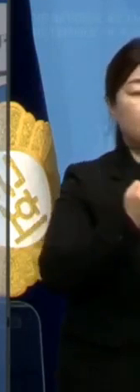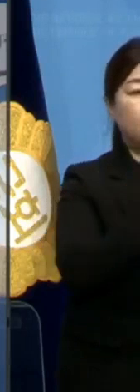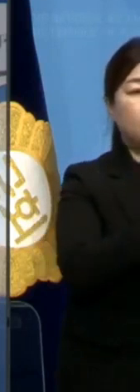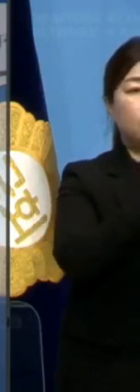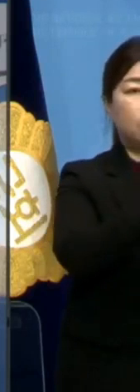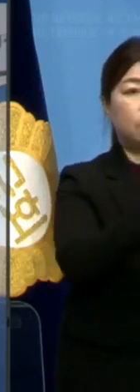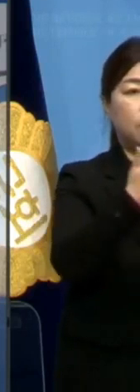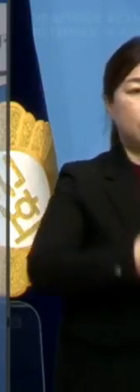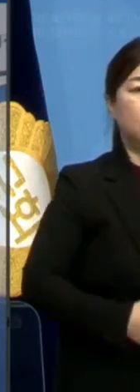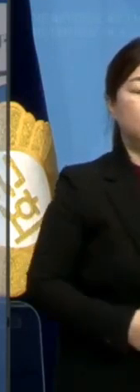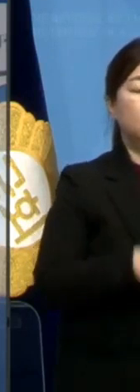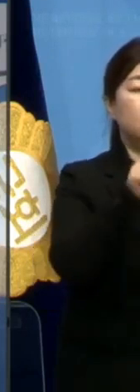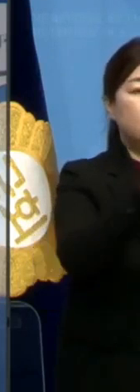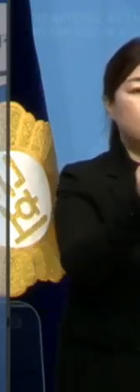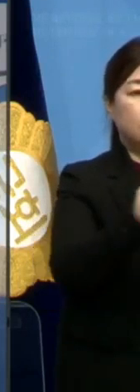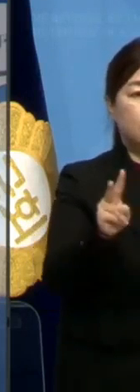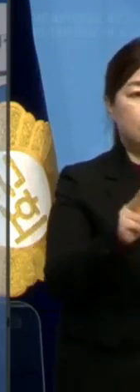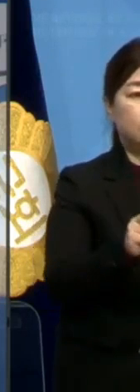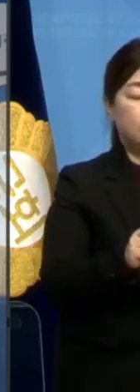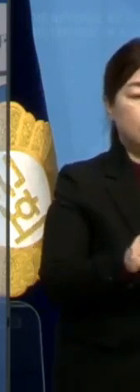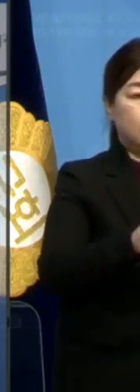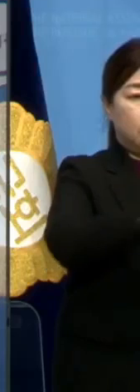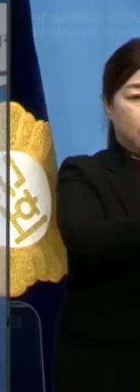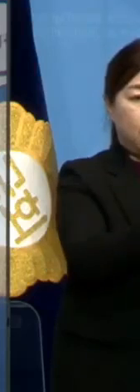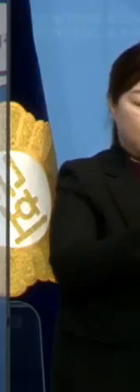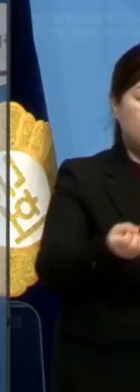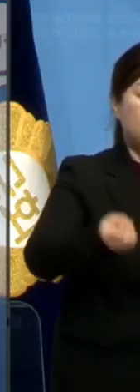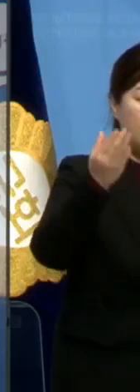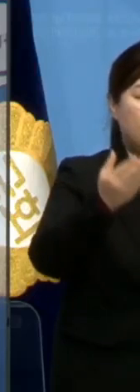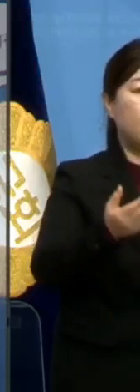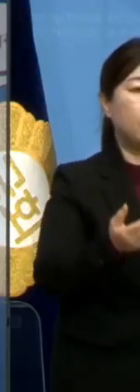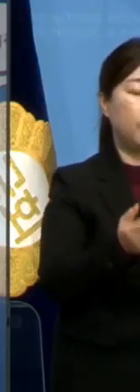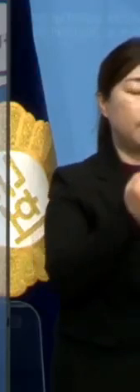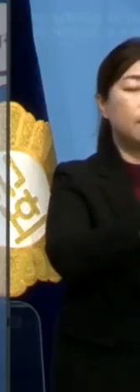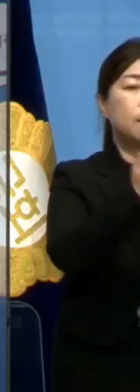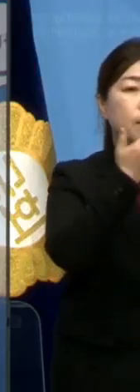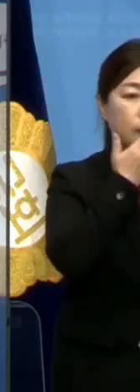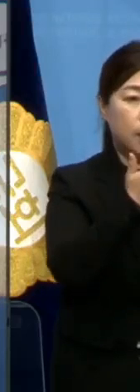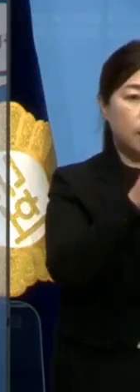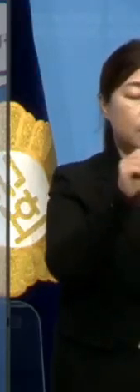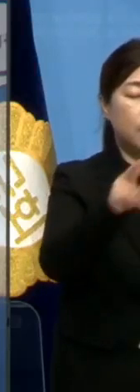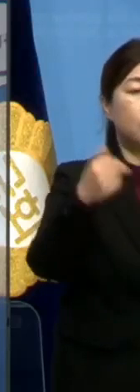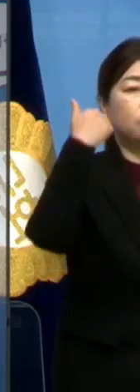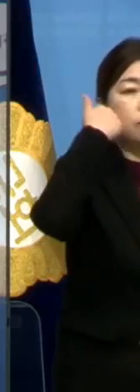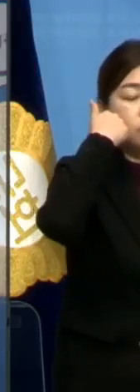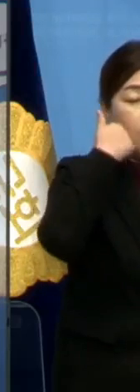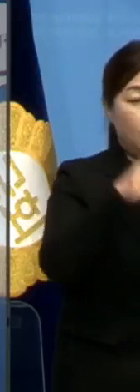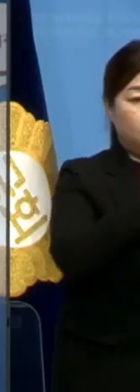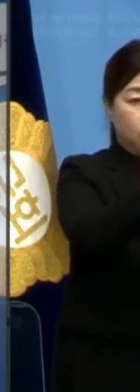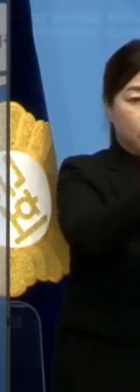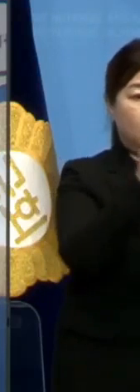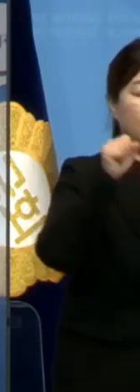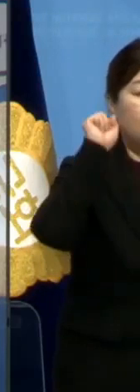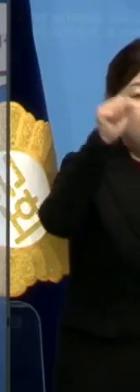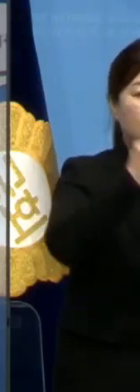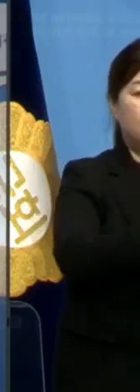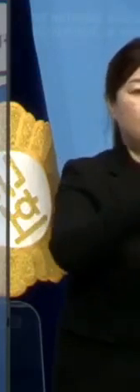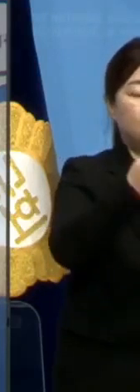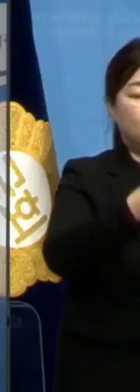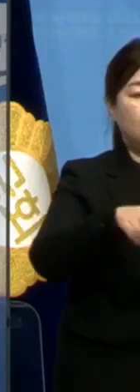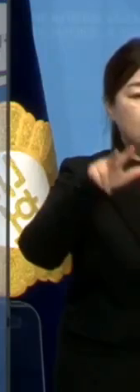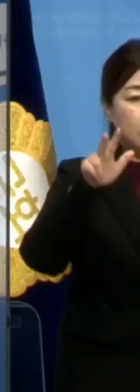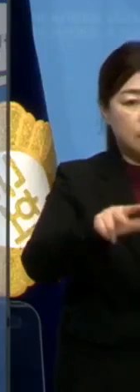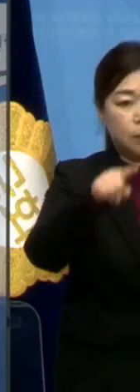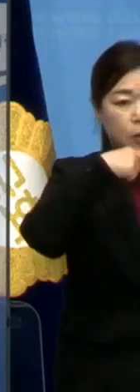높여가야 합니다. 그래야 윈윈할 수 있습니다. 그래야 누가 단일 후보가 되더라도 이 정권에